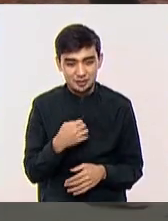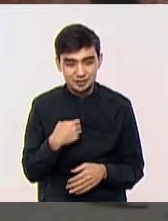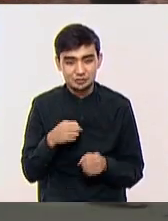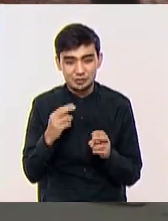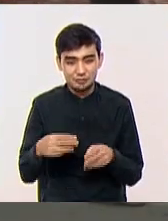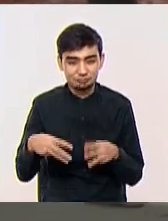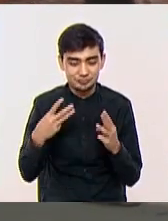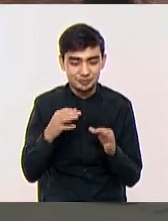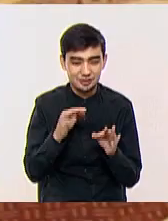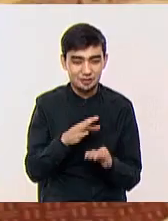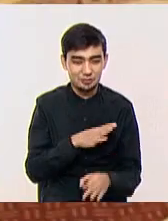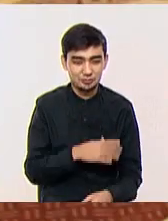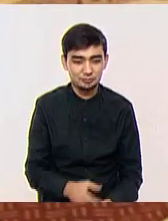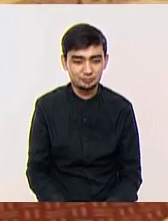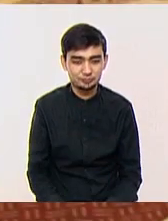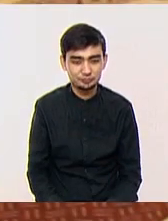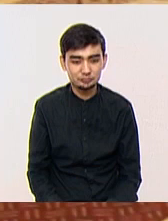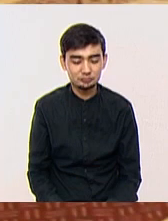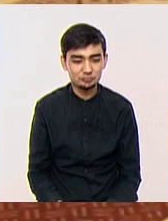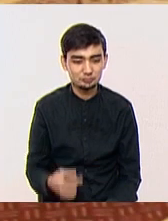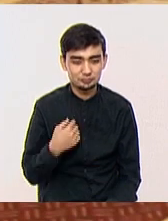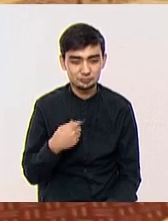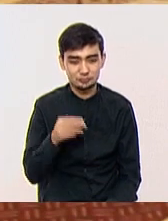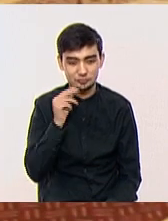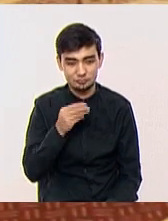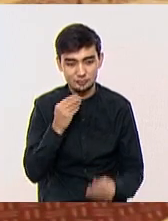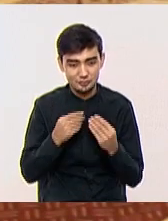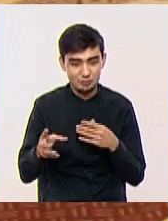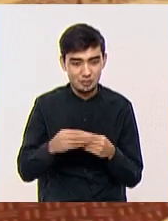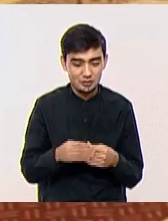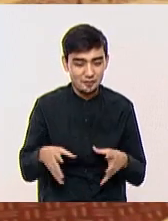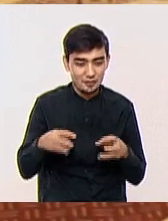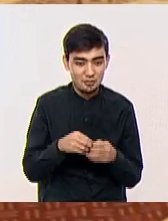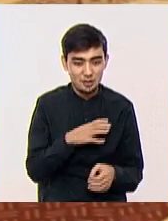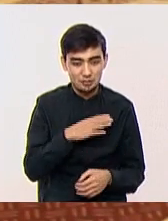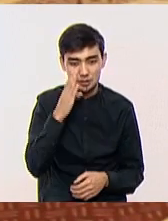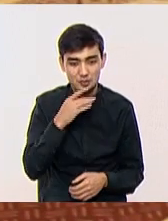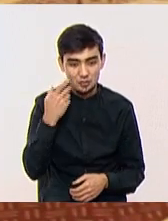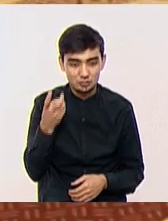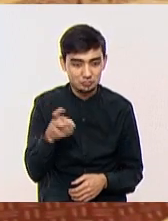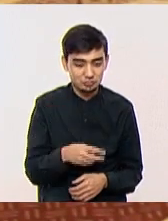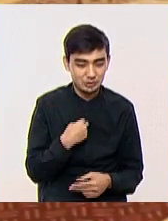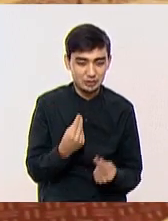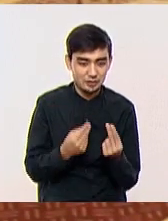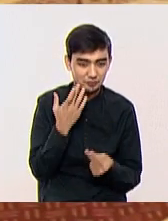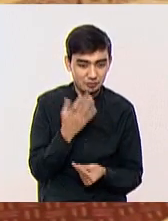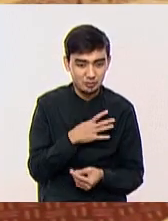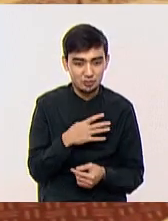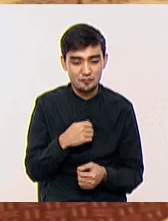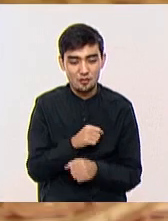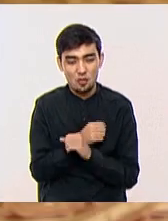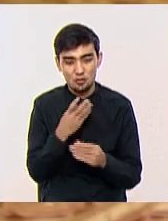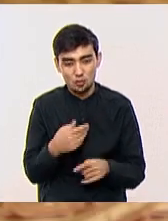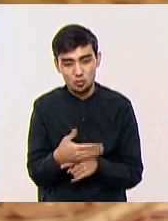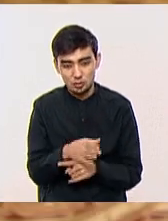арқылы жеткізген болатын. Барымыз бірге тамақ ішкен сағындым сосын. Әкем келген кезде ойнайтын едік, демалыста қыдыратын